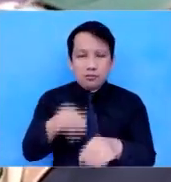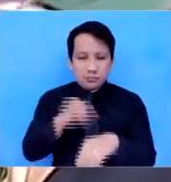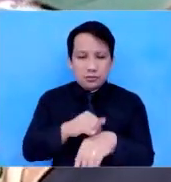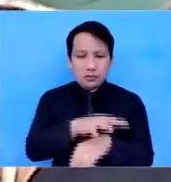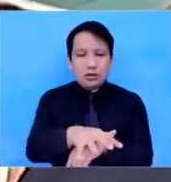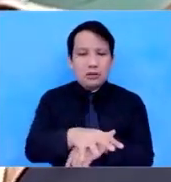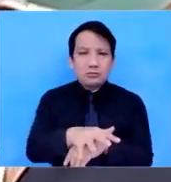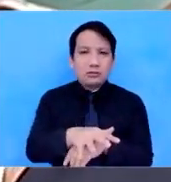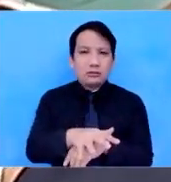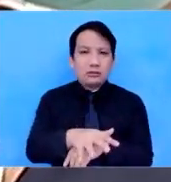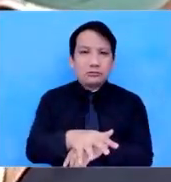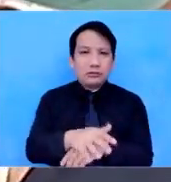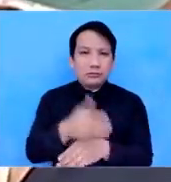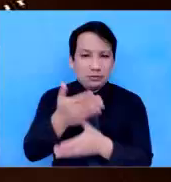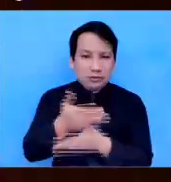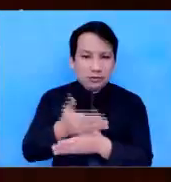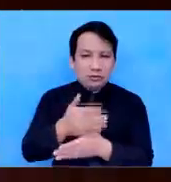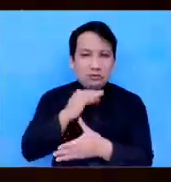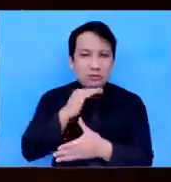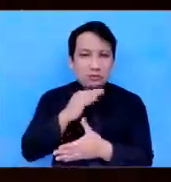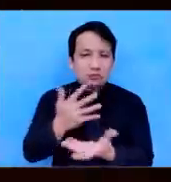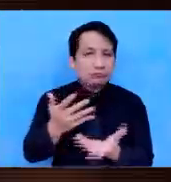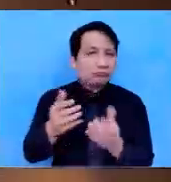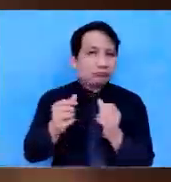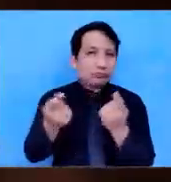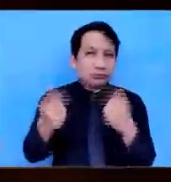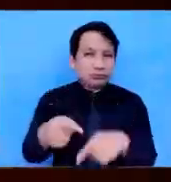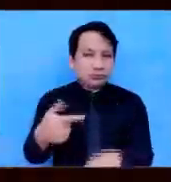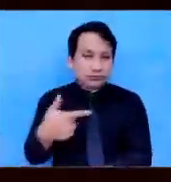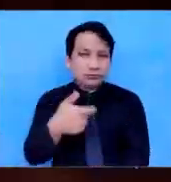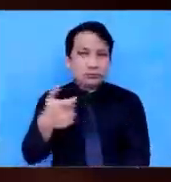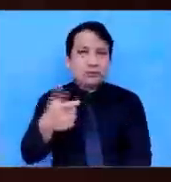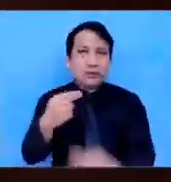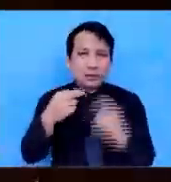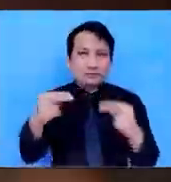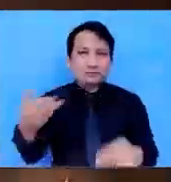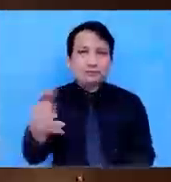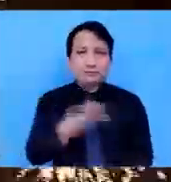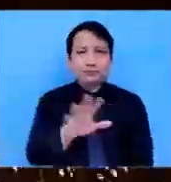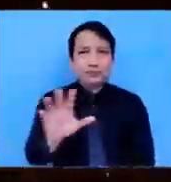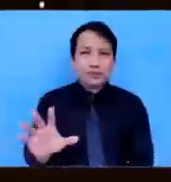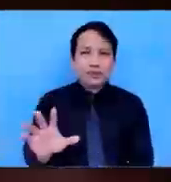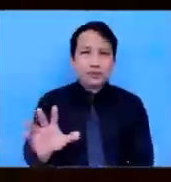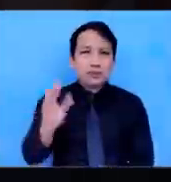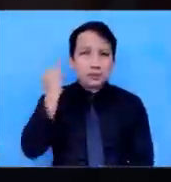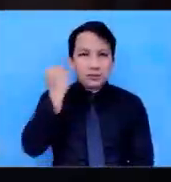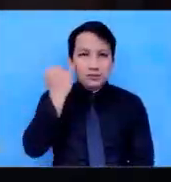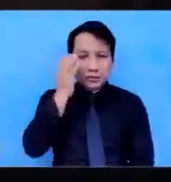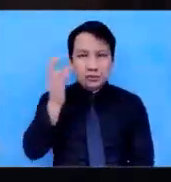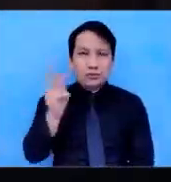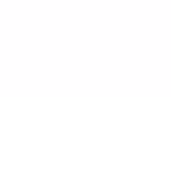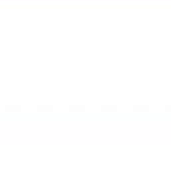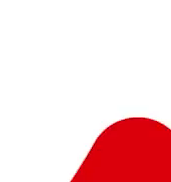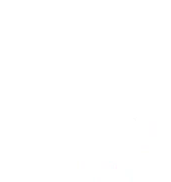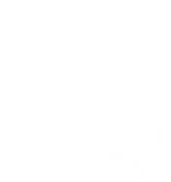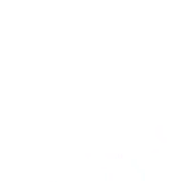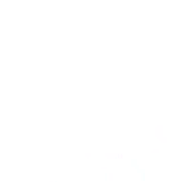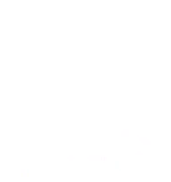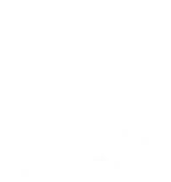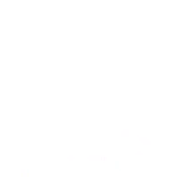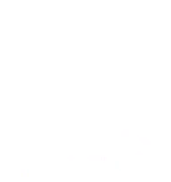na tinamo ng ating kababayan. Nagbabalita mula sa Frontline, JC Cosico, News 5.